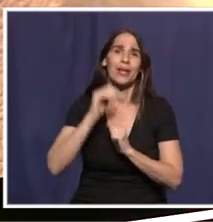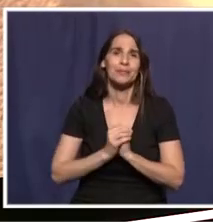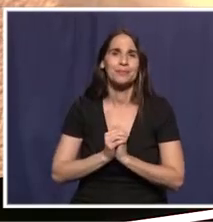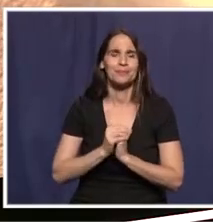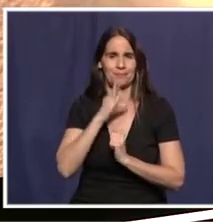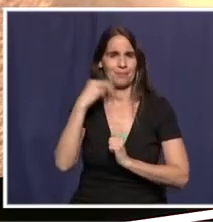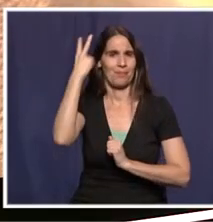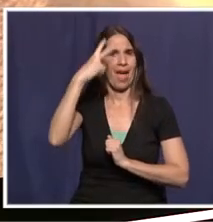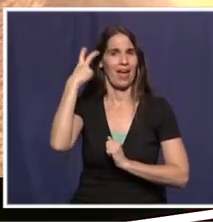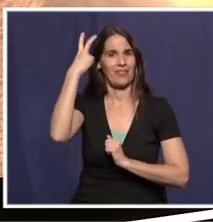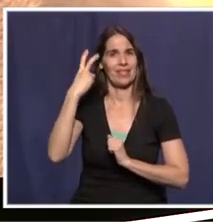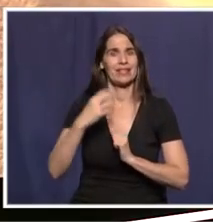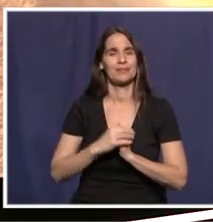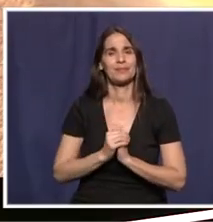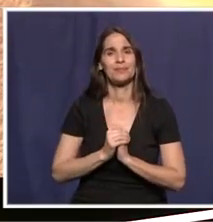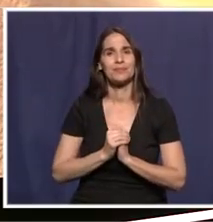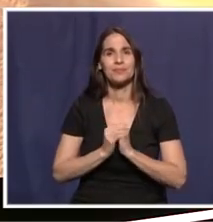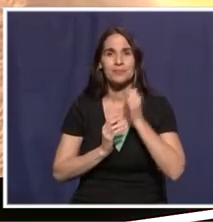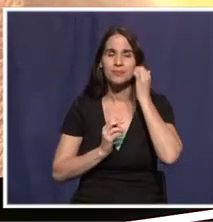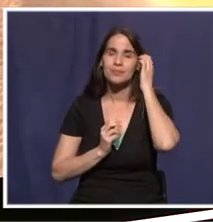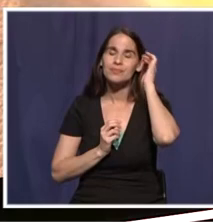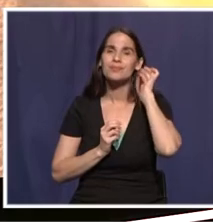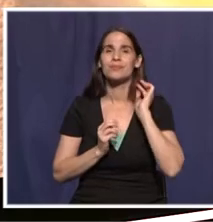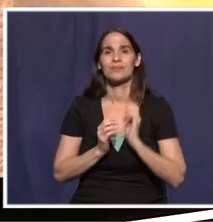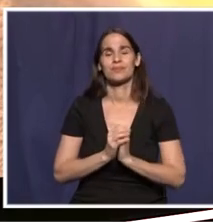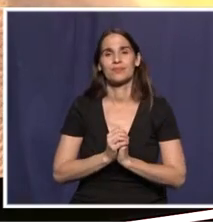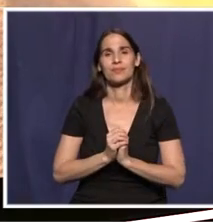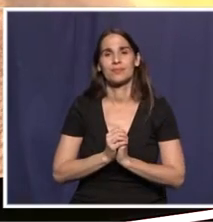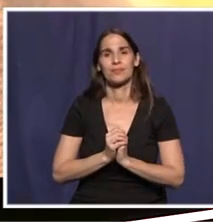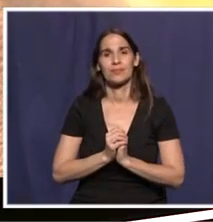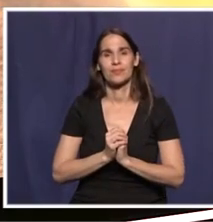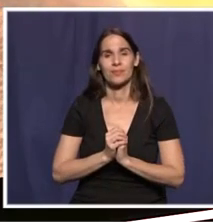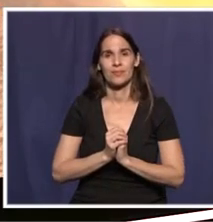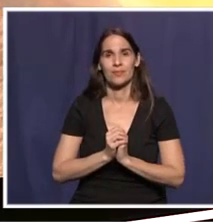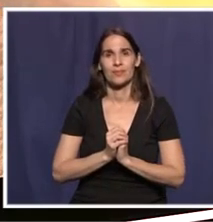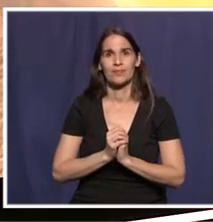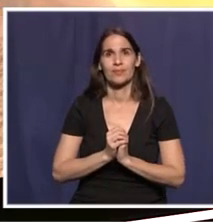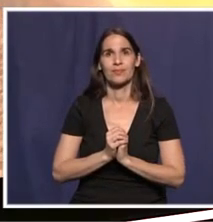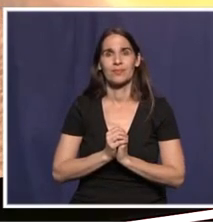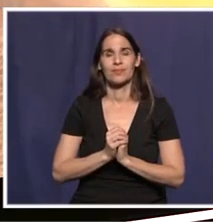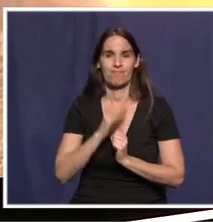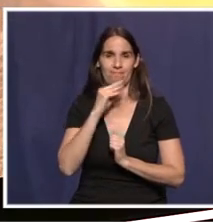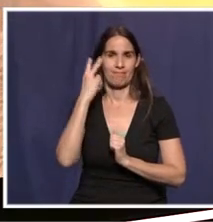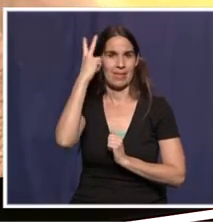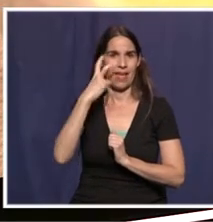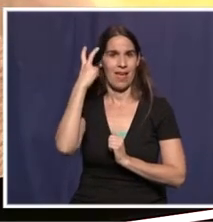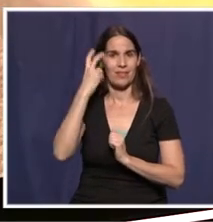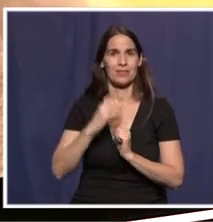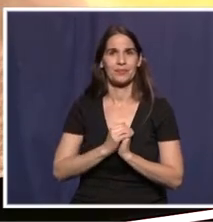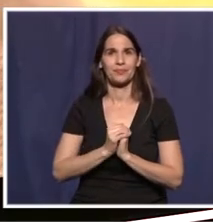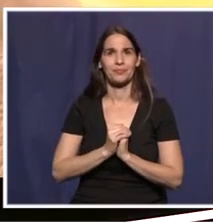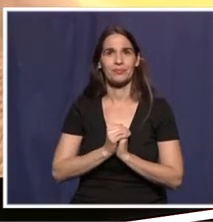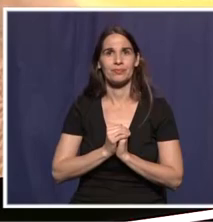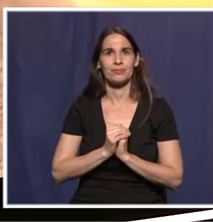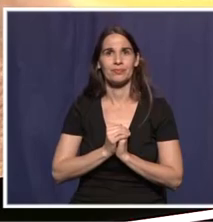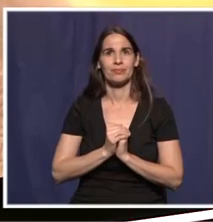אחכי שוואיה לאיכואנה מן ערב ישראל. בסם אללה הרחמן ורחים, תעלו נרג'ה לטריק אסלאם.